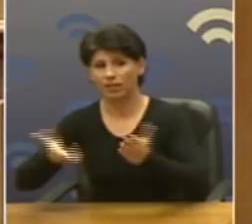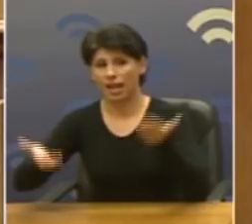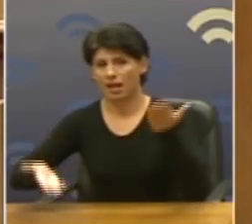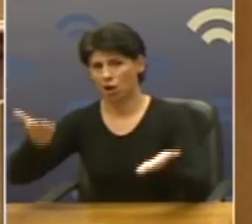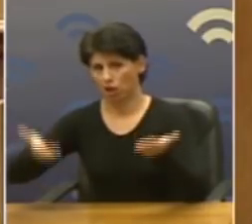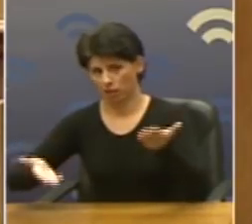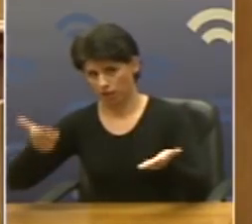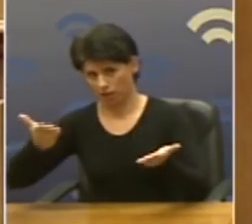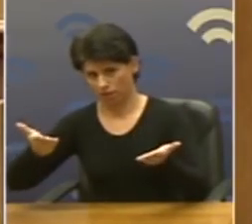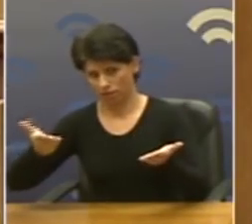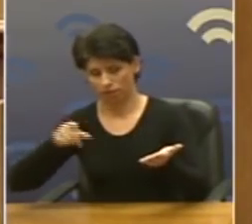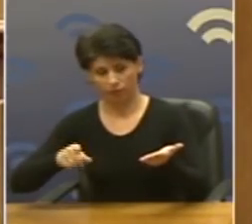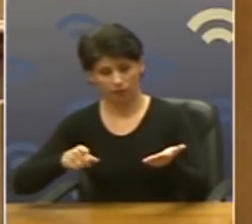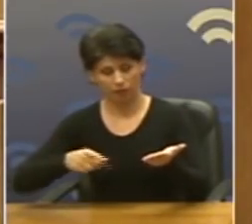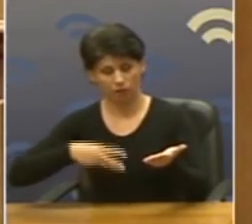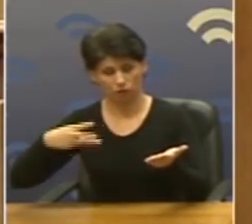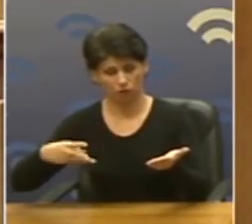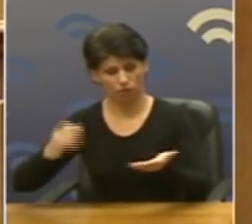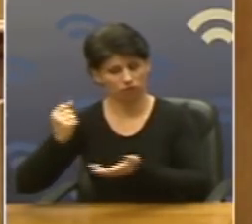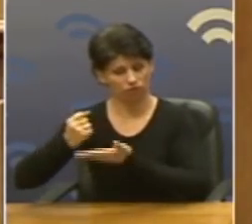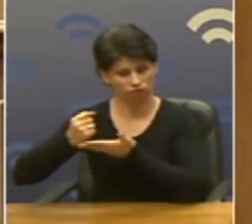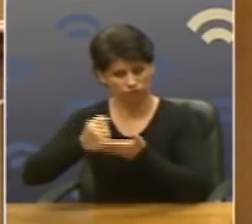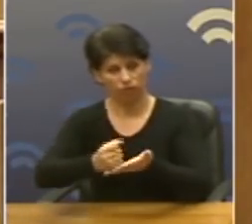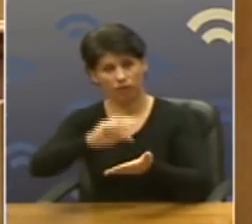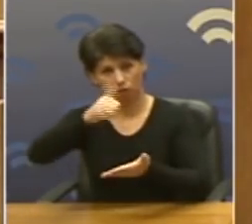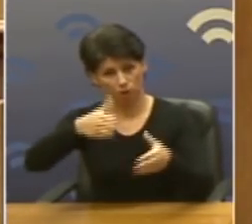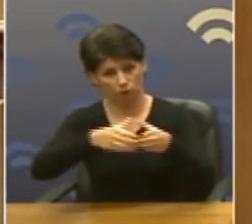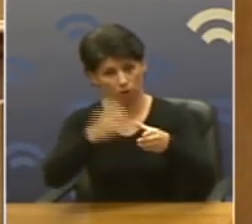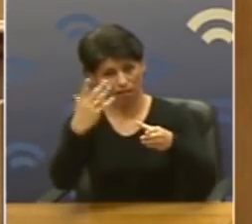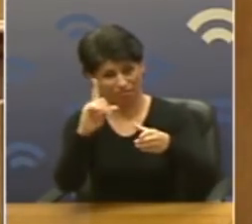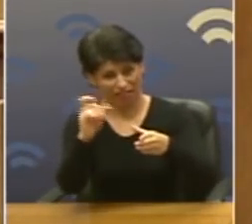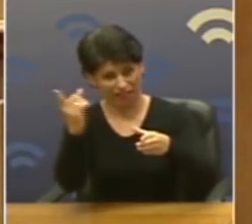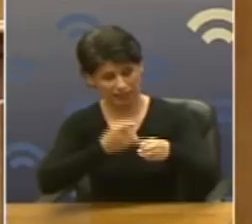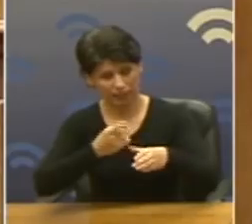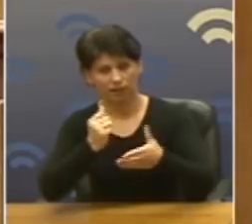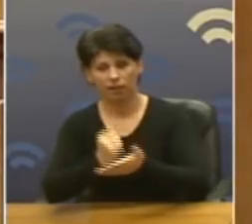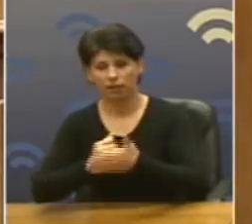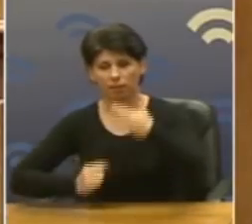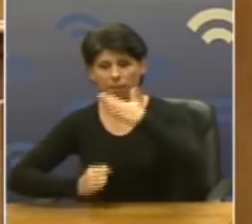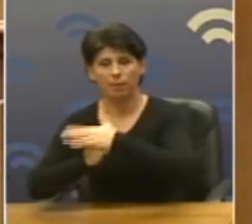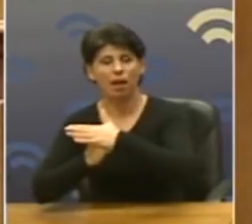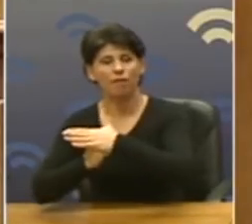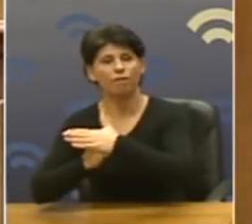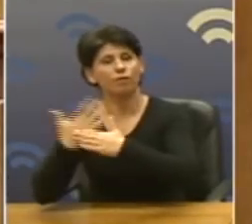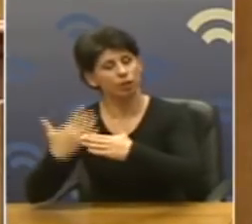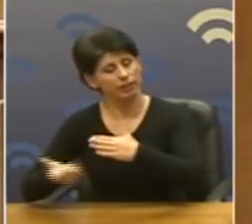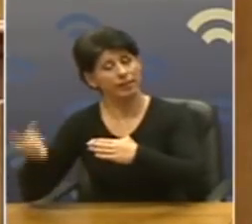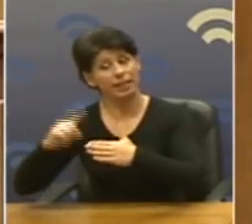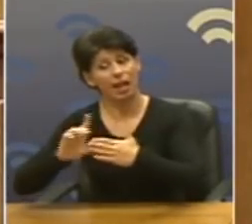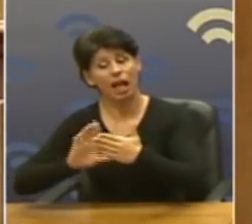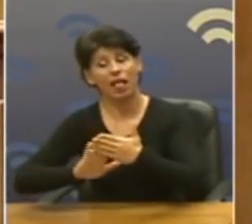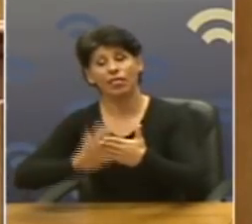ως κυβέρνηση και το πόνους διατηρούσε για το πρώτο κόμμα στο 10% και το πλαφόν διατήρησε και άλλα δεν